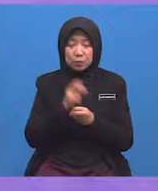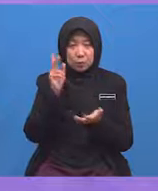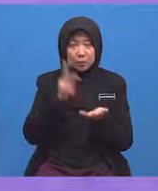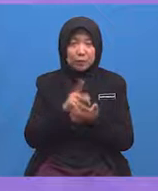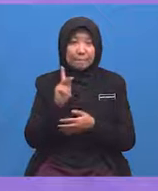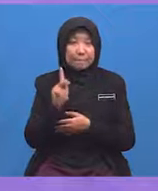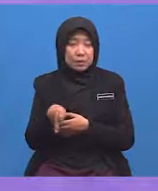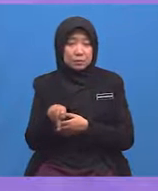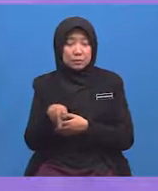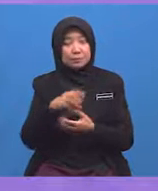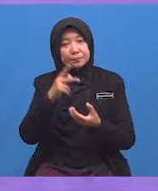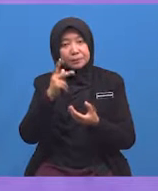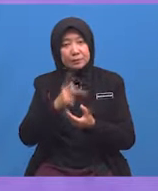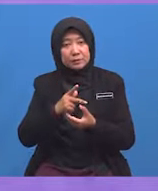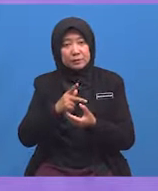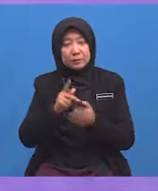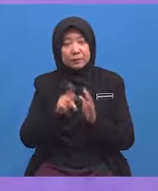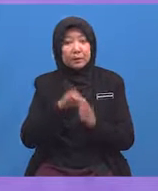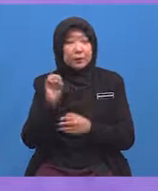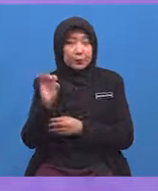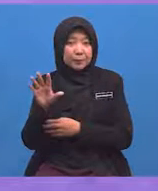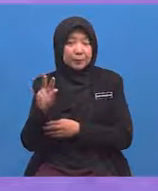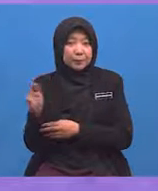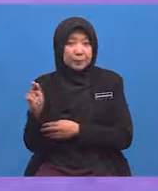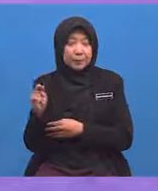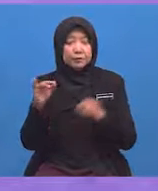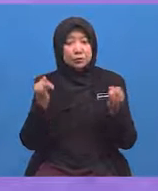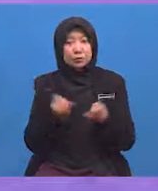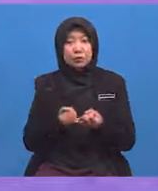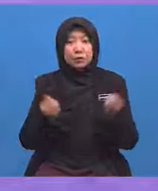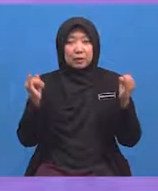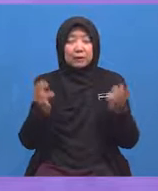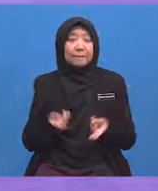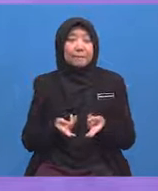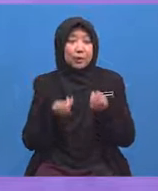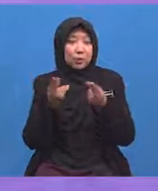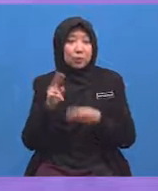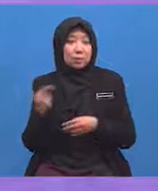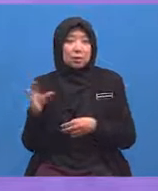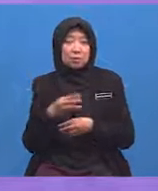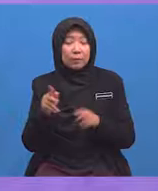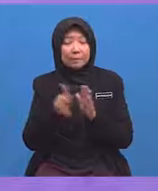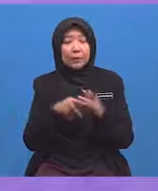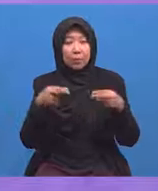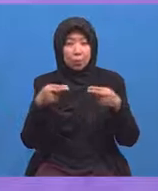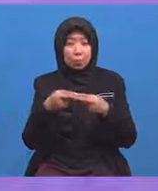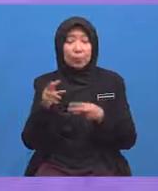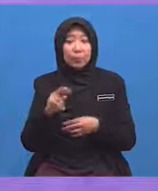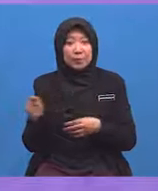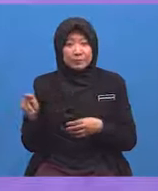Yang kedua, murid-murid dapat mengenal pasti kesan